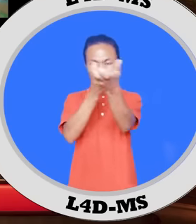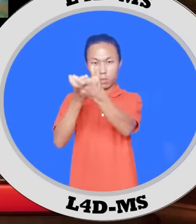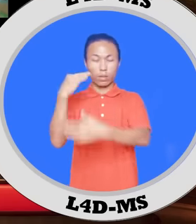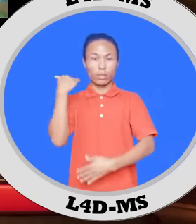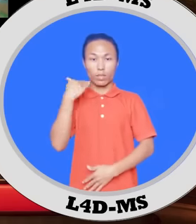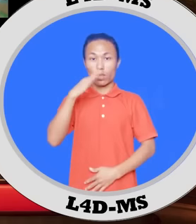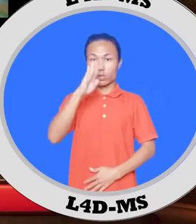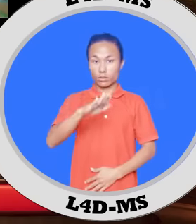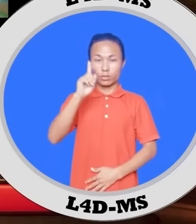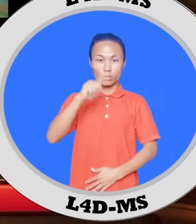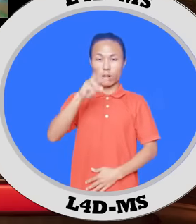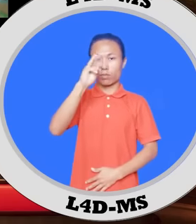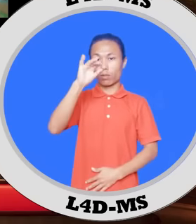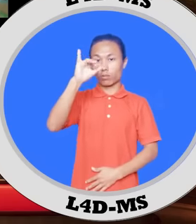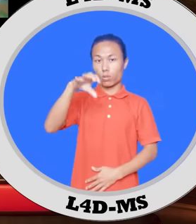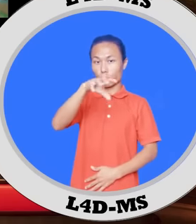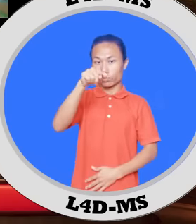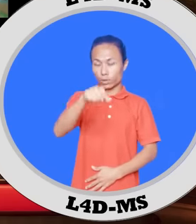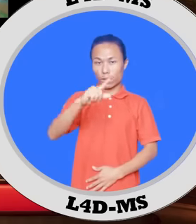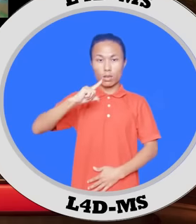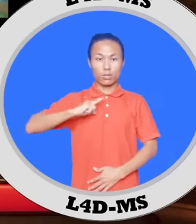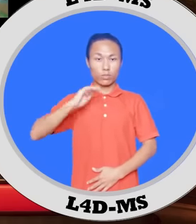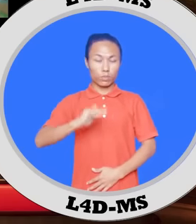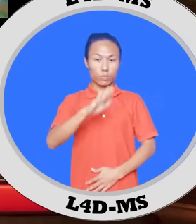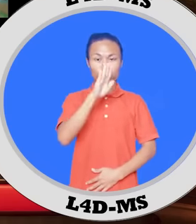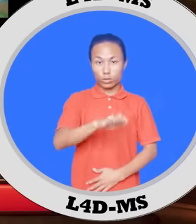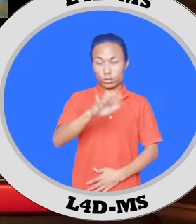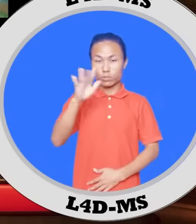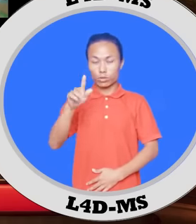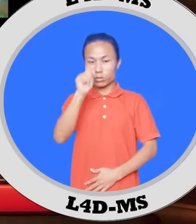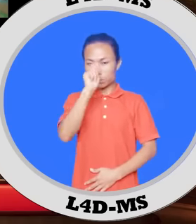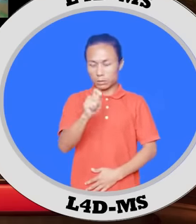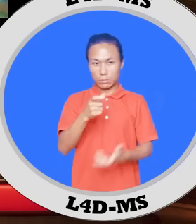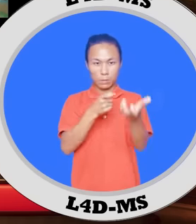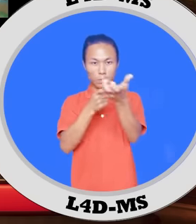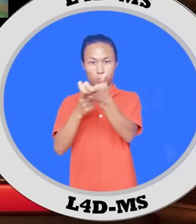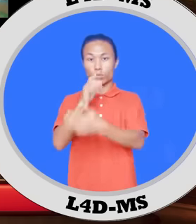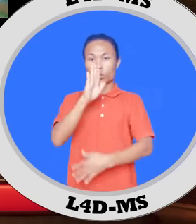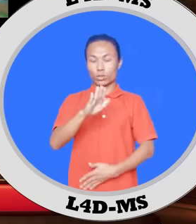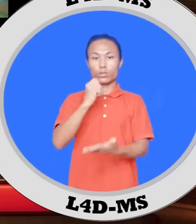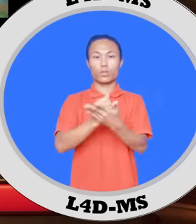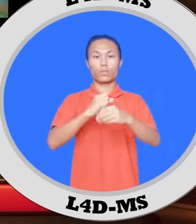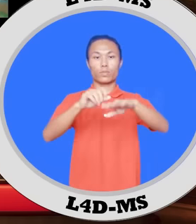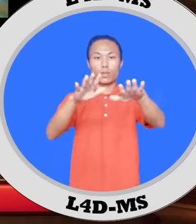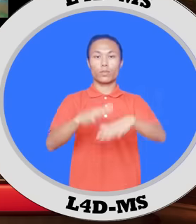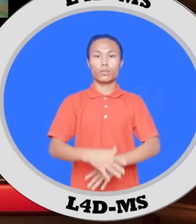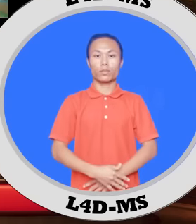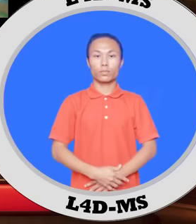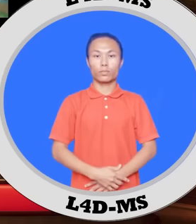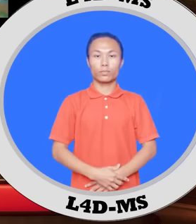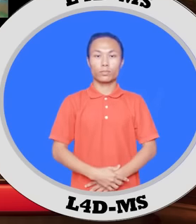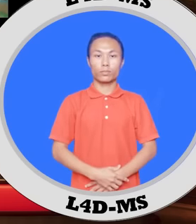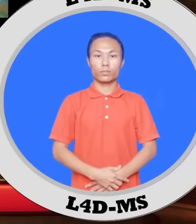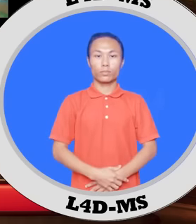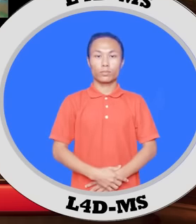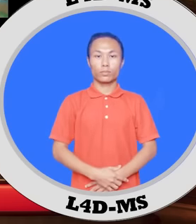အပေါင်းပါရီကိုလိုက်လံချေမှုန်းပြီးလက်ကျန်ခံစစ်စခန်းတွေကိုလည်းဆက်လက်ထိုးစစ်ဆင်တိုက်ခိုက်နေတာကြောင့်မောင်တော်မြို့နဲ့